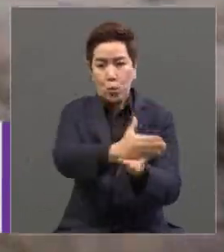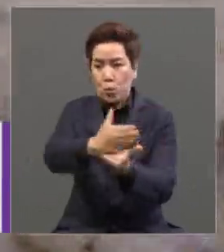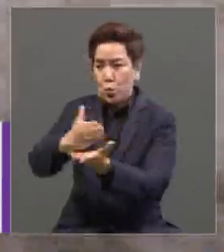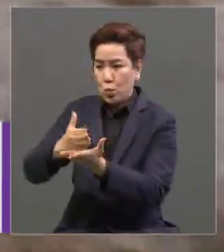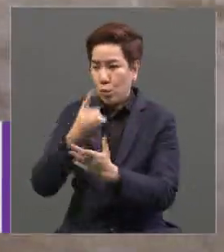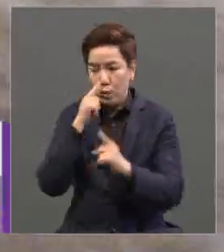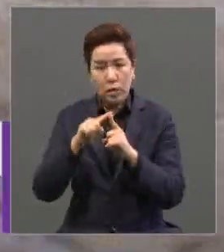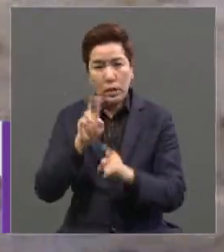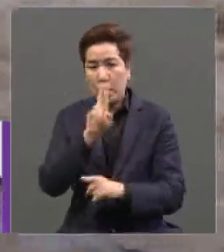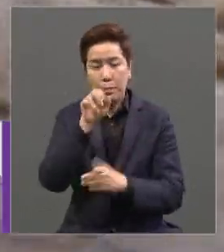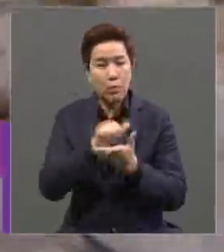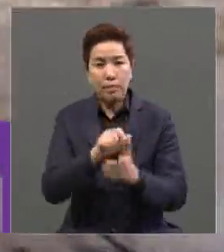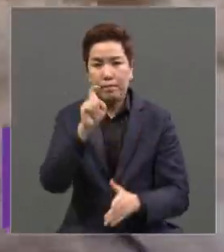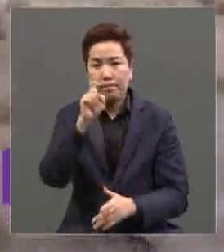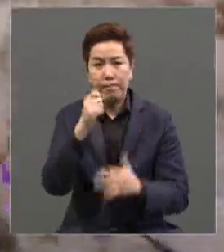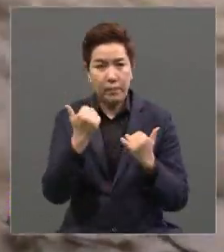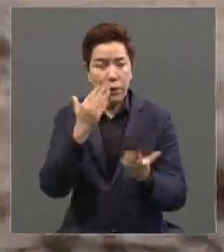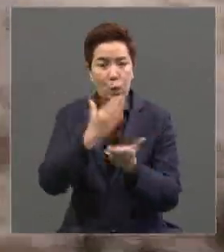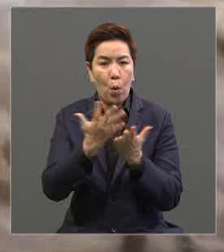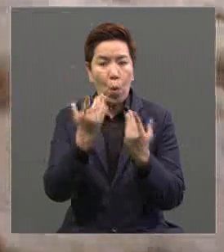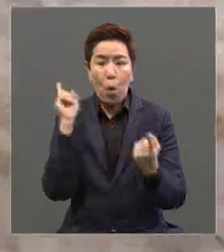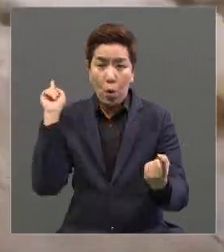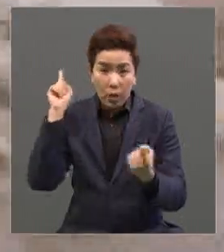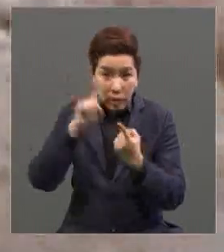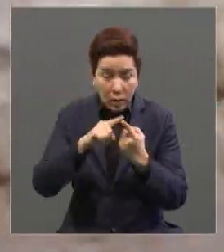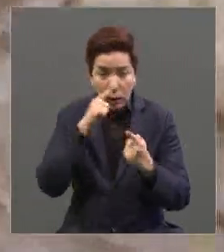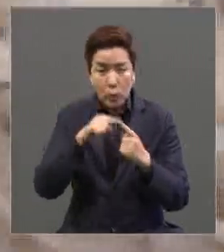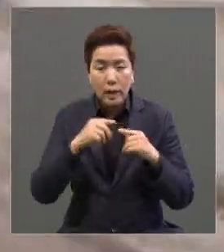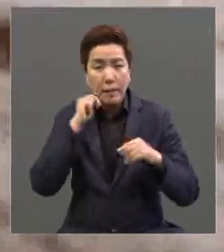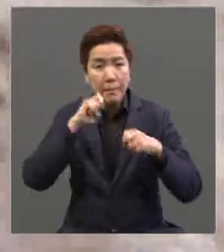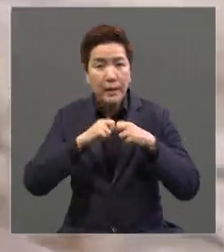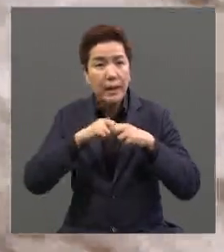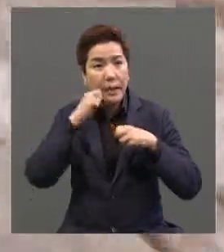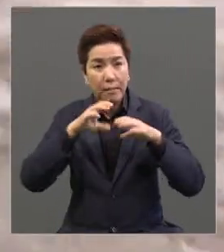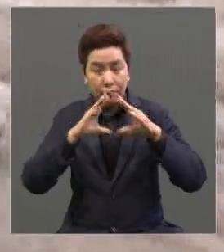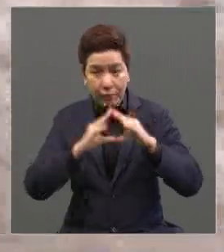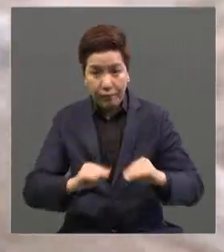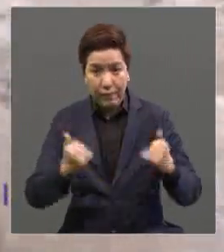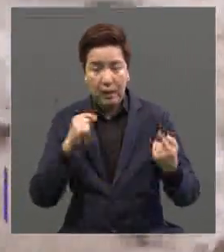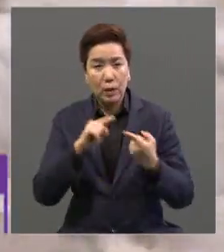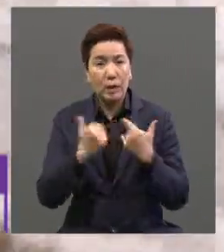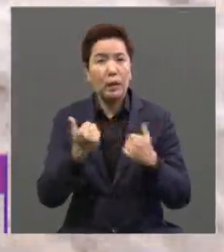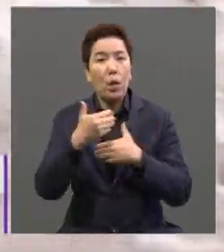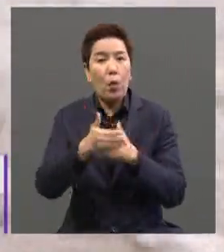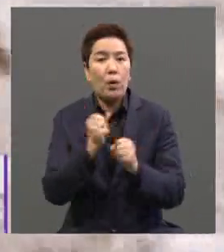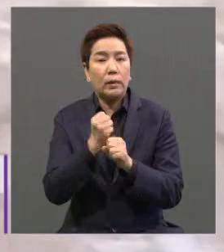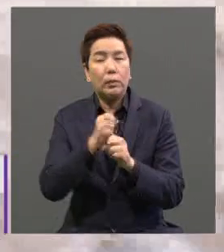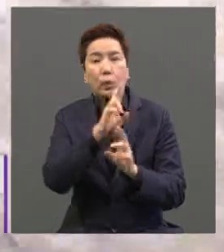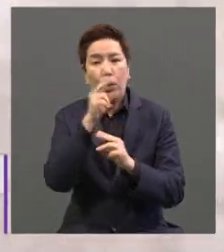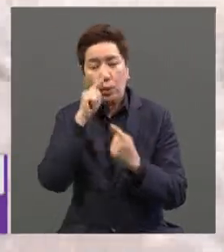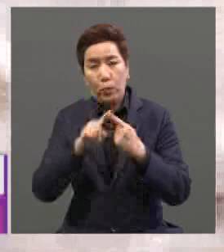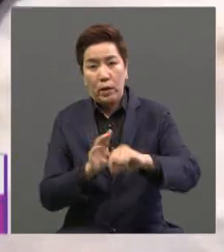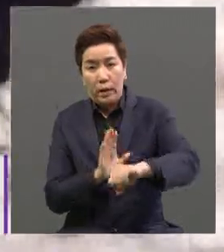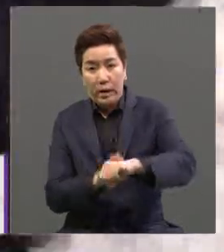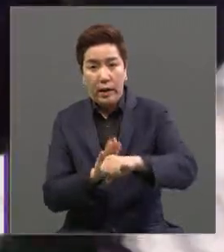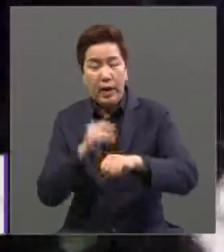ทุกรายหยุดให้บริการก่อนเป็นการชั่วคราวจนกว่าสถานการณ์น้ำป่าจะคลี่คลายครับ ด้านห้องปฏิบัติการเฝ้าระวังและเตือน